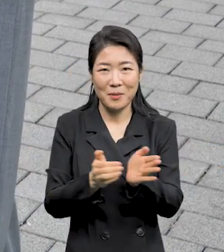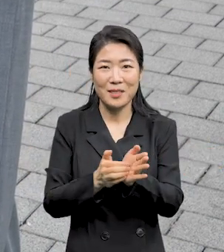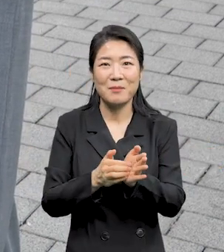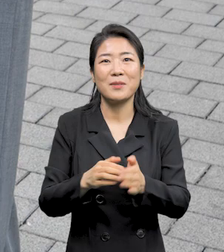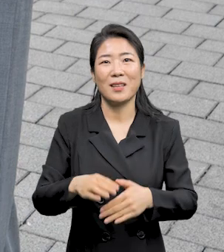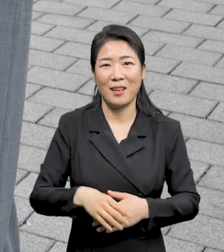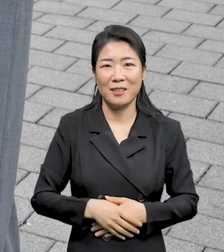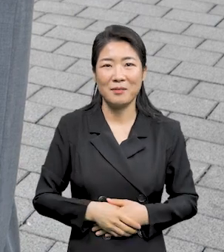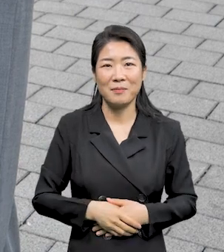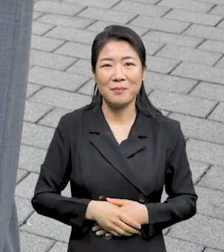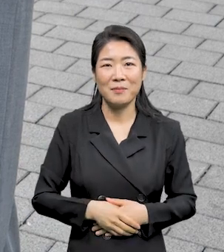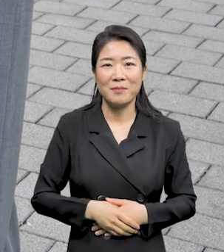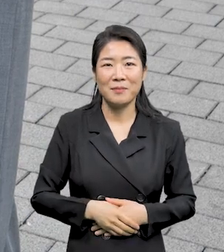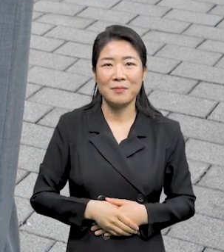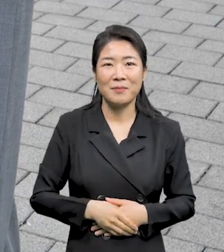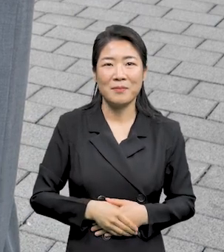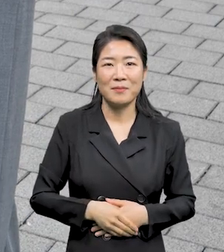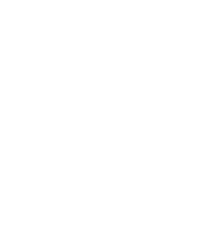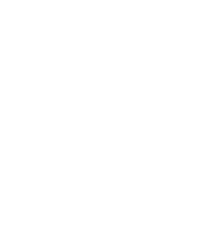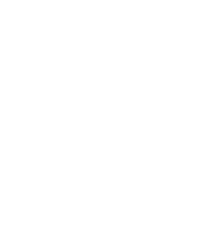헬로광주 정재현